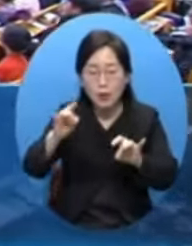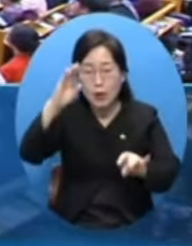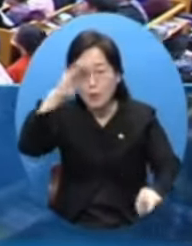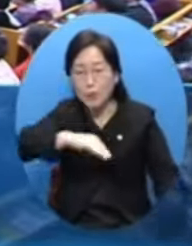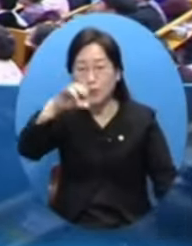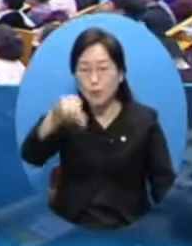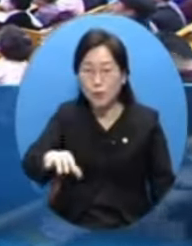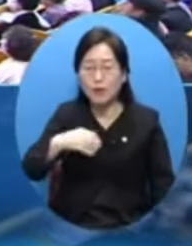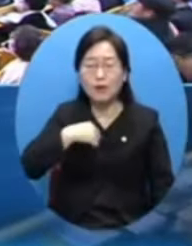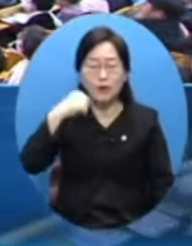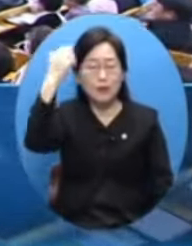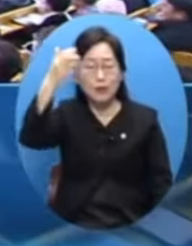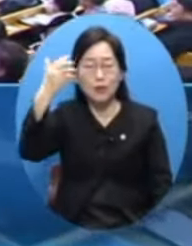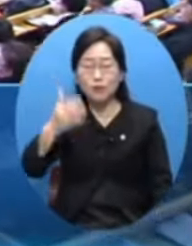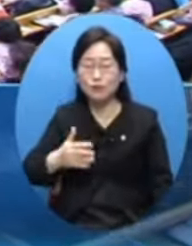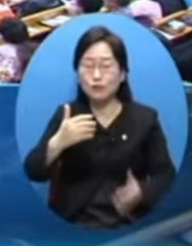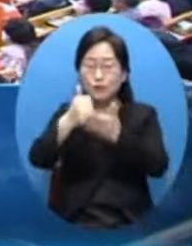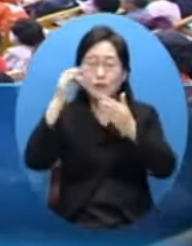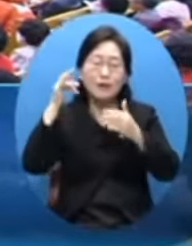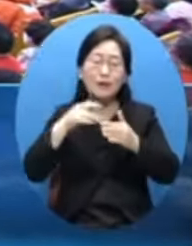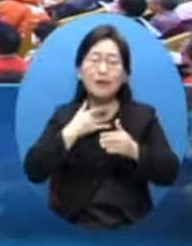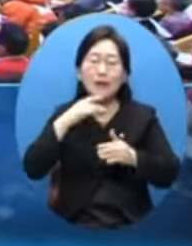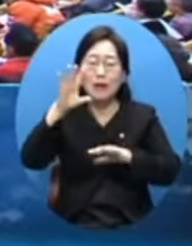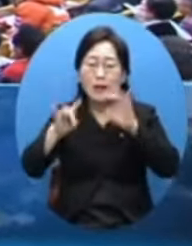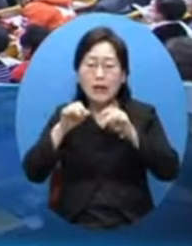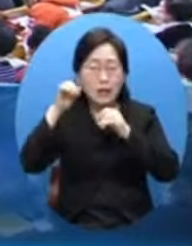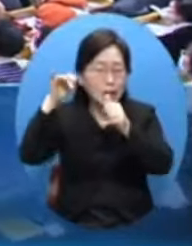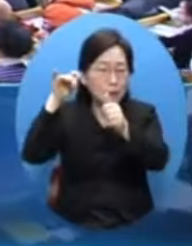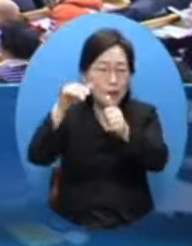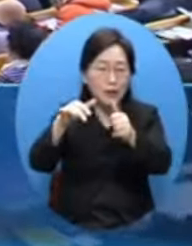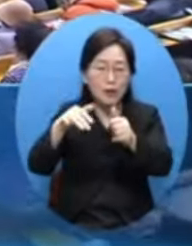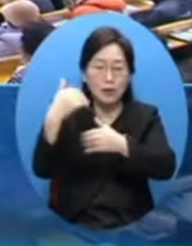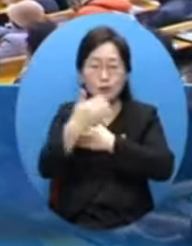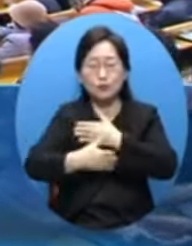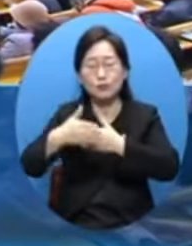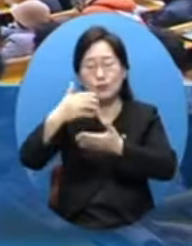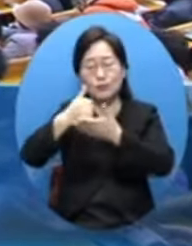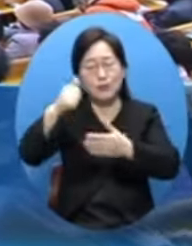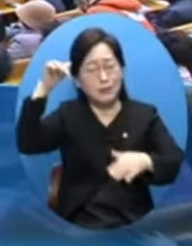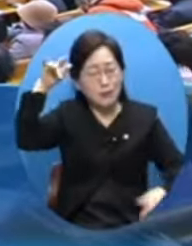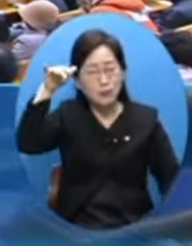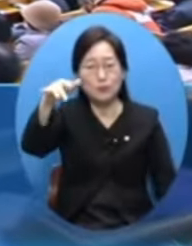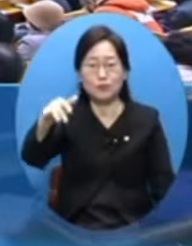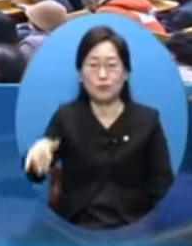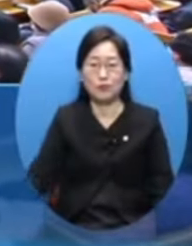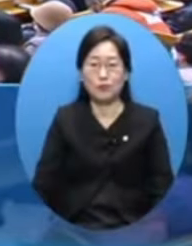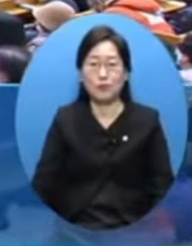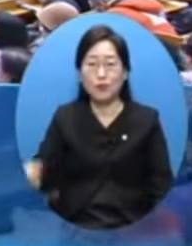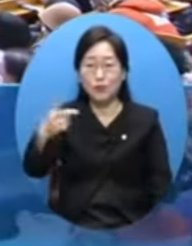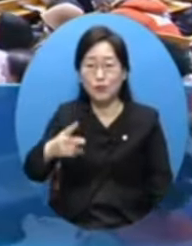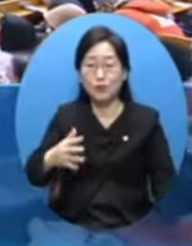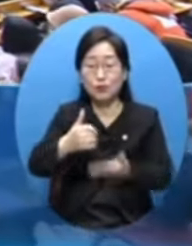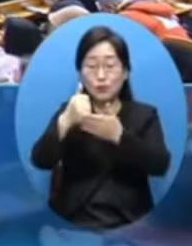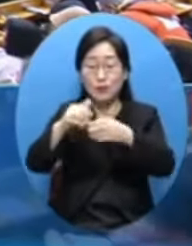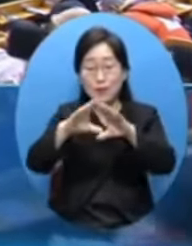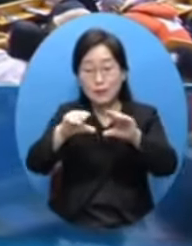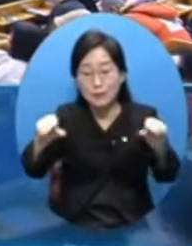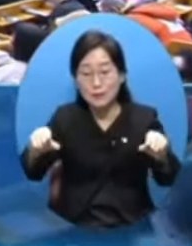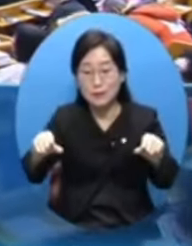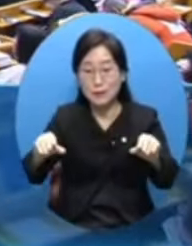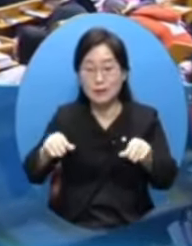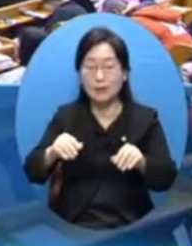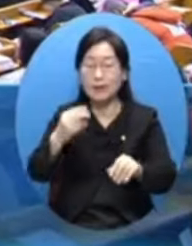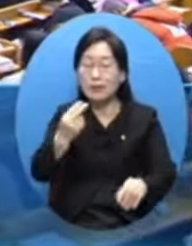땅에서 내 영혼이 주를 갈망하며 내 육체가 주를 하나이다 그리고 이렇게 고백합니다 주의 인자하심이 생명보다